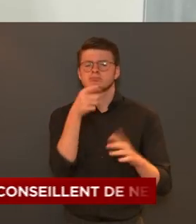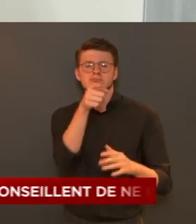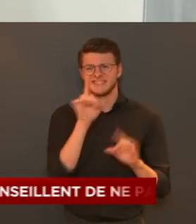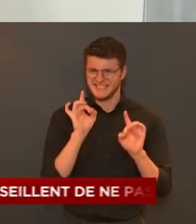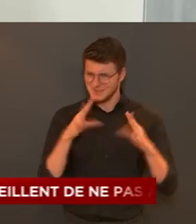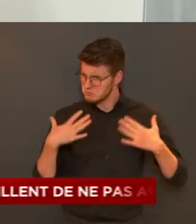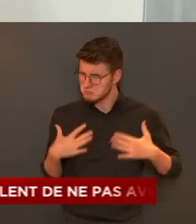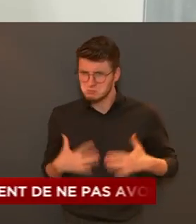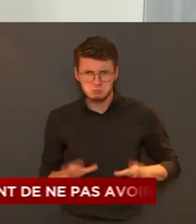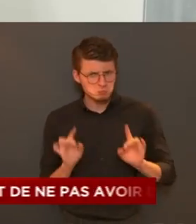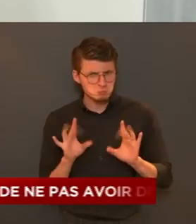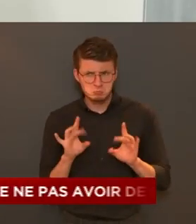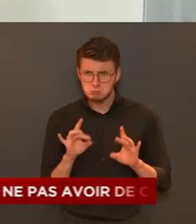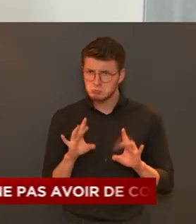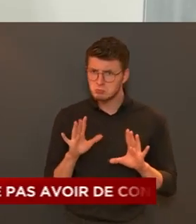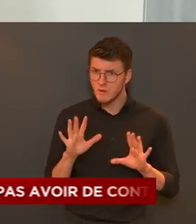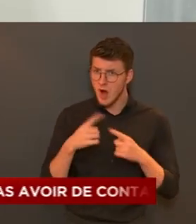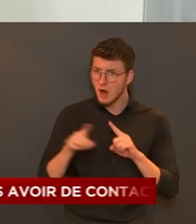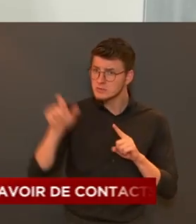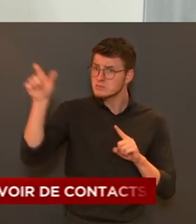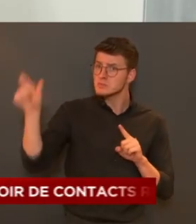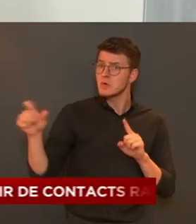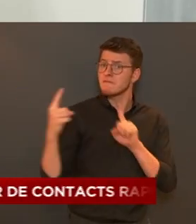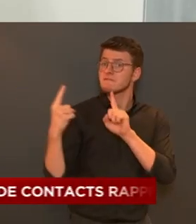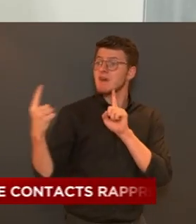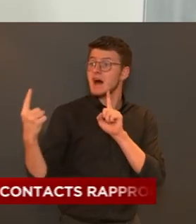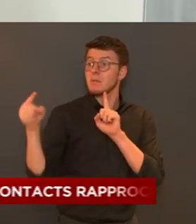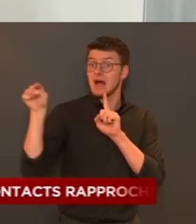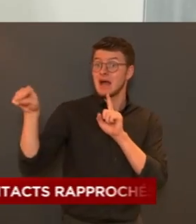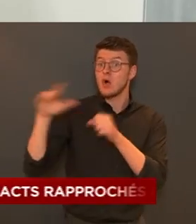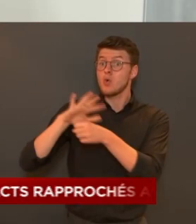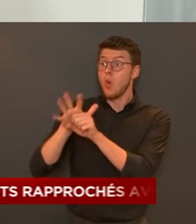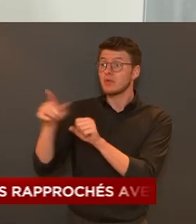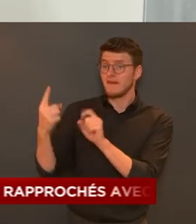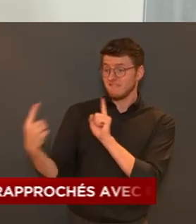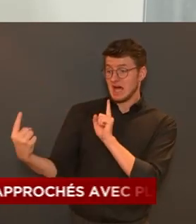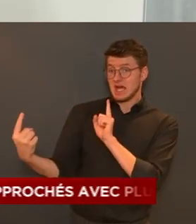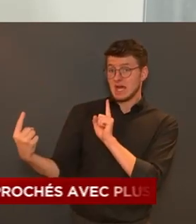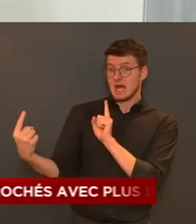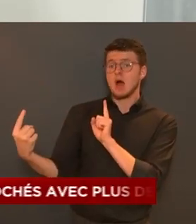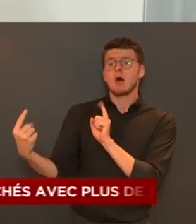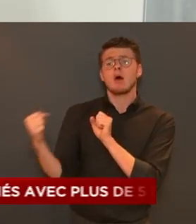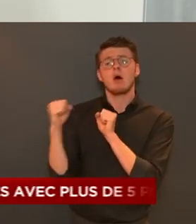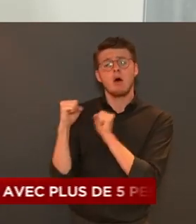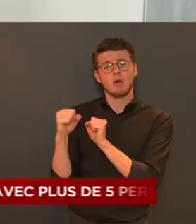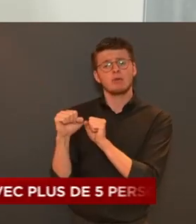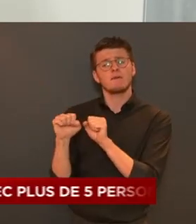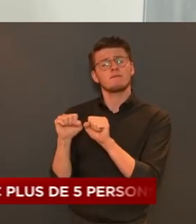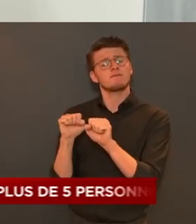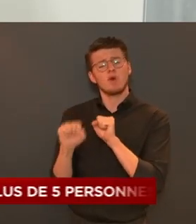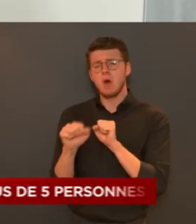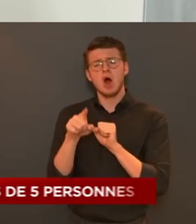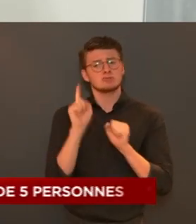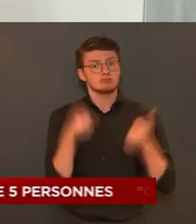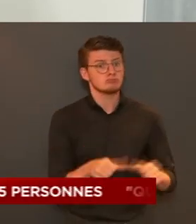Ainsi, si vous n'avez pas de symptômes et que vous avez croisé quelqu'un qui avait le corona, mais vous l'avez croisé à distance, eh bien à ce moment-là, vous